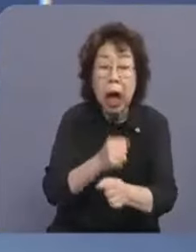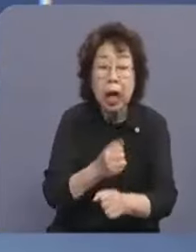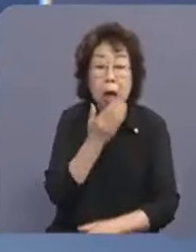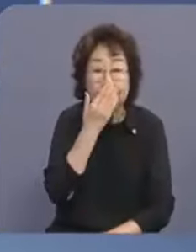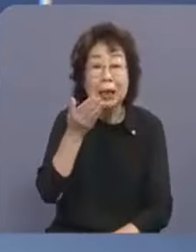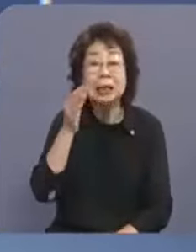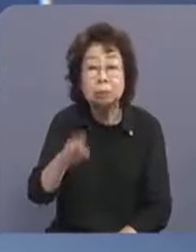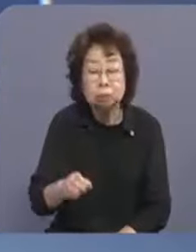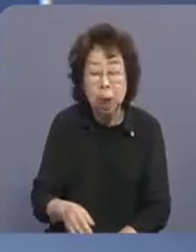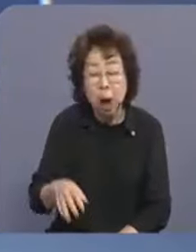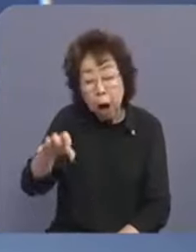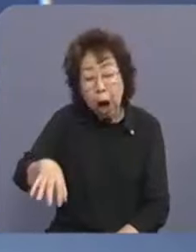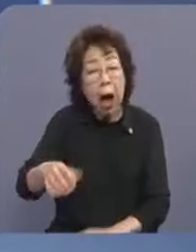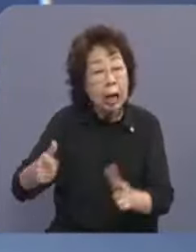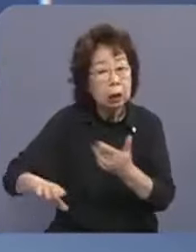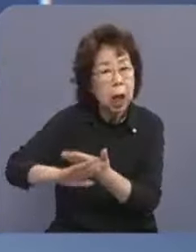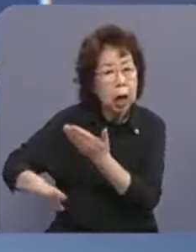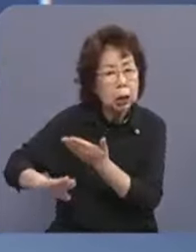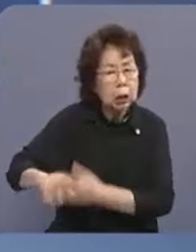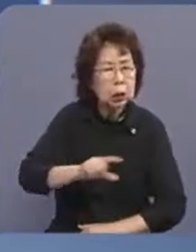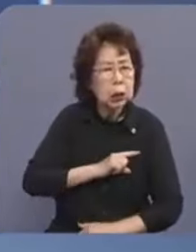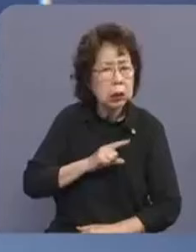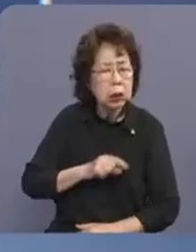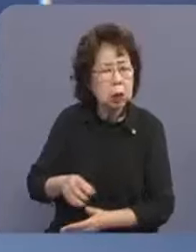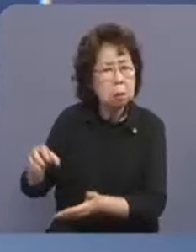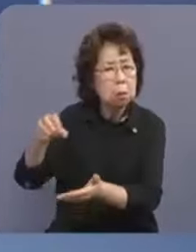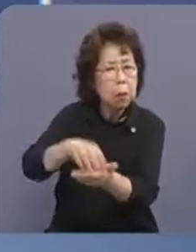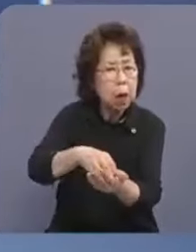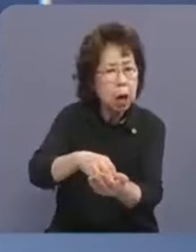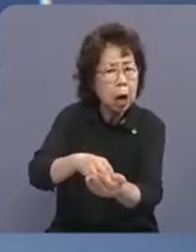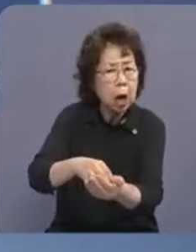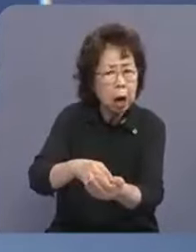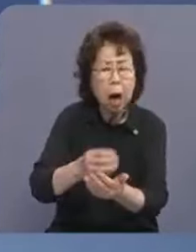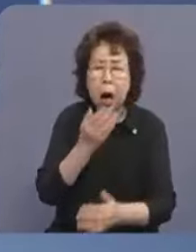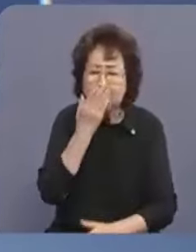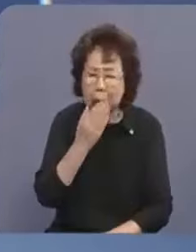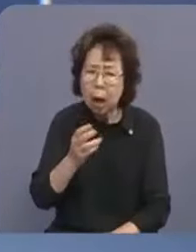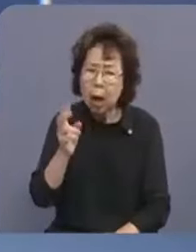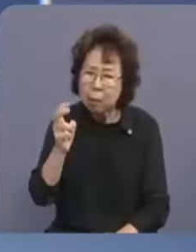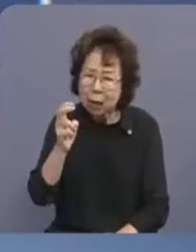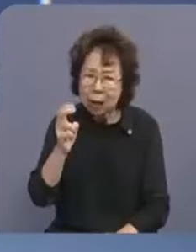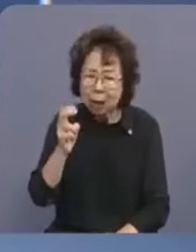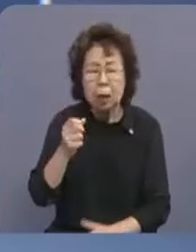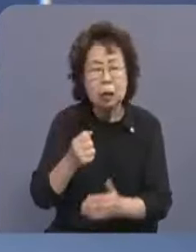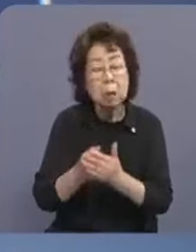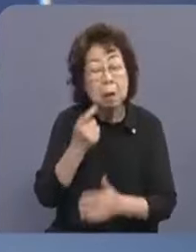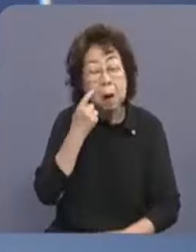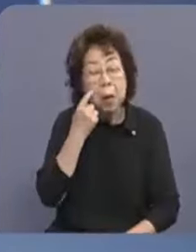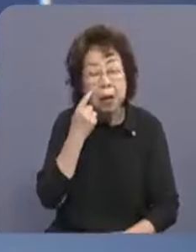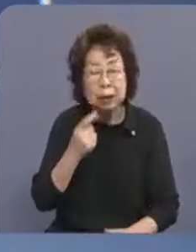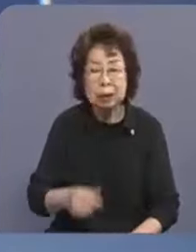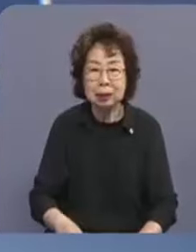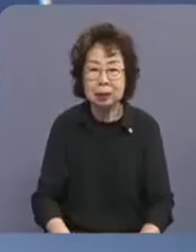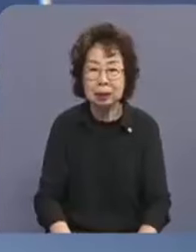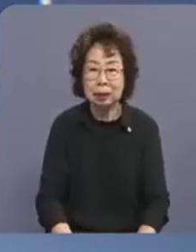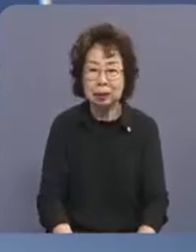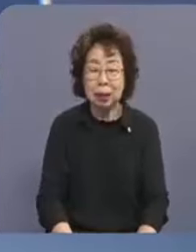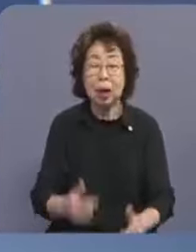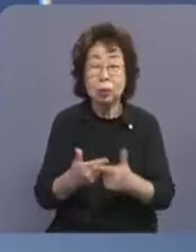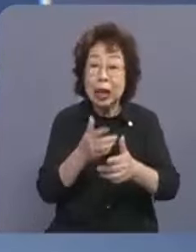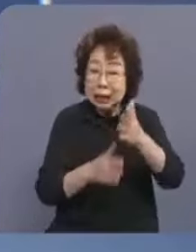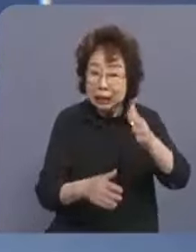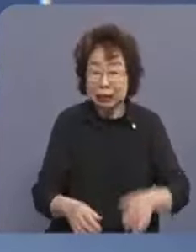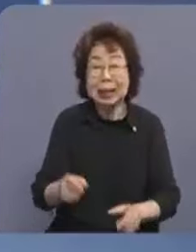있는데 노점 상인이 아니거나 또 다른 시장 상인까지 입점 명단에 이름을 올린 것으로 확인됐습니다.